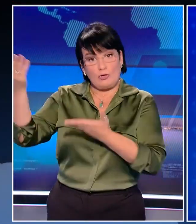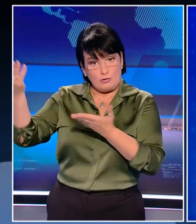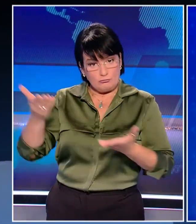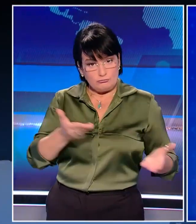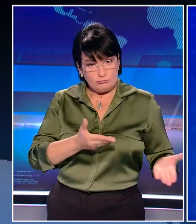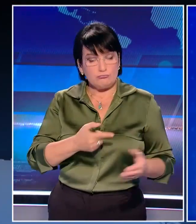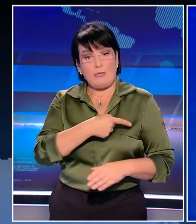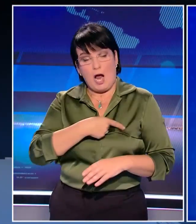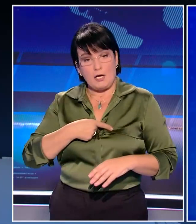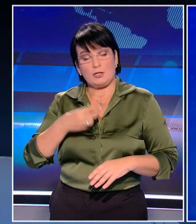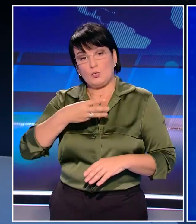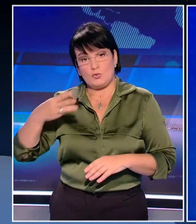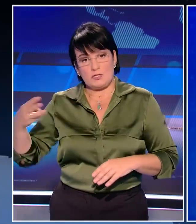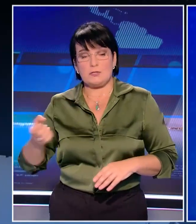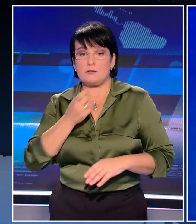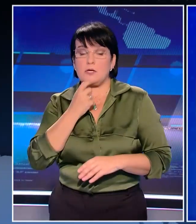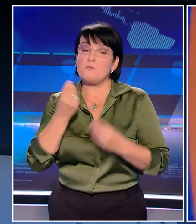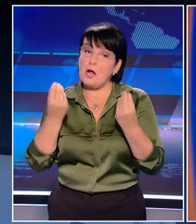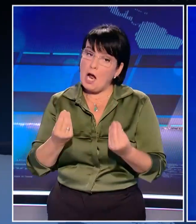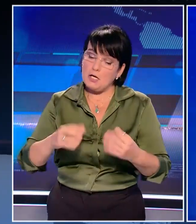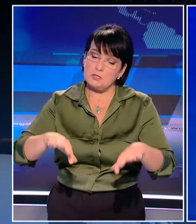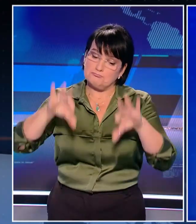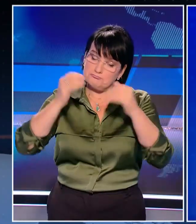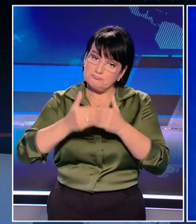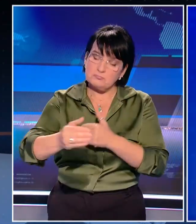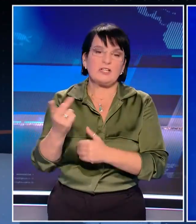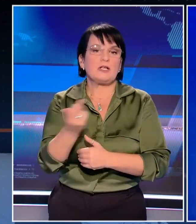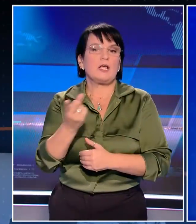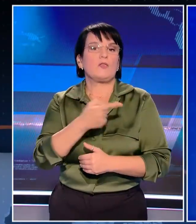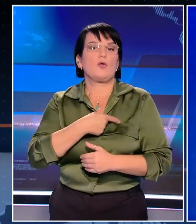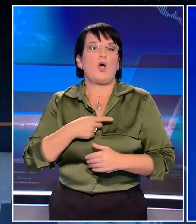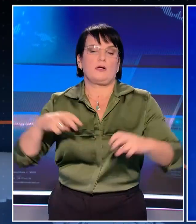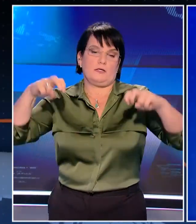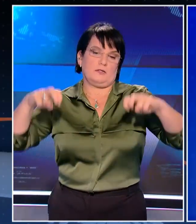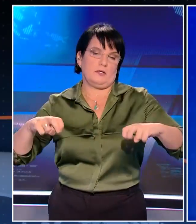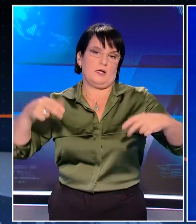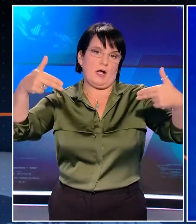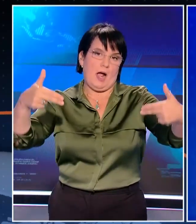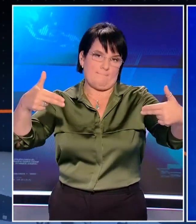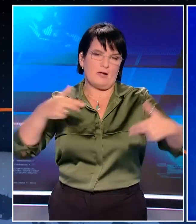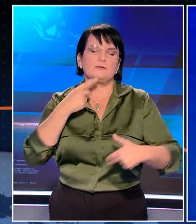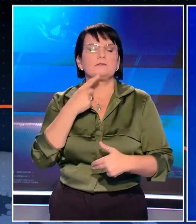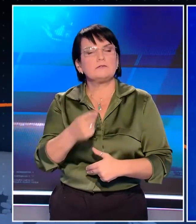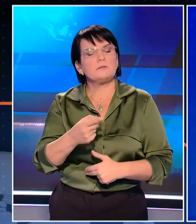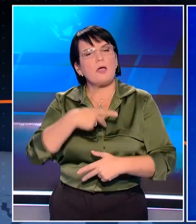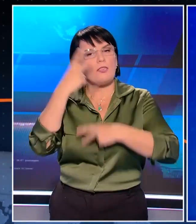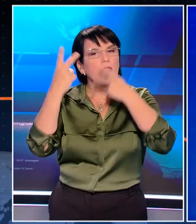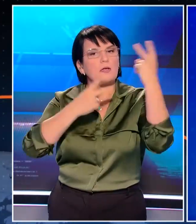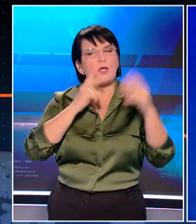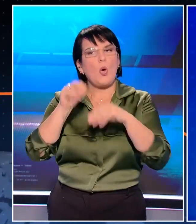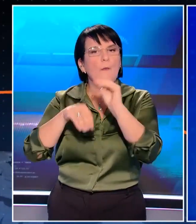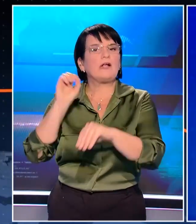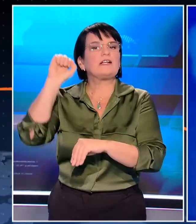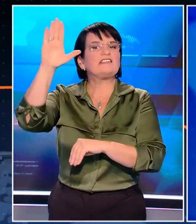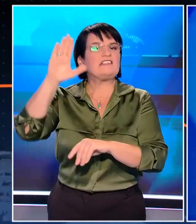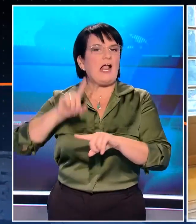τον αρχηγό του ΣΥΡΙΖΑ, ευχήθηκε καλή αρχή, ενώ οι δύο πολιτικοί μπροστά στις κάμερες μίλησαν για τα δικαιώματα ψήφου των